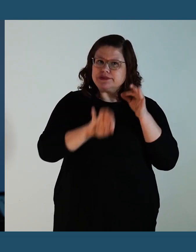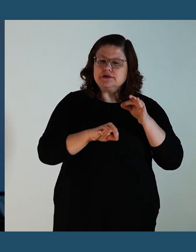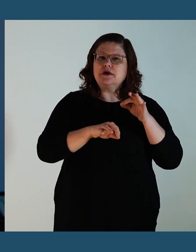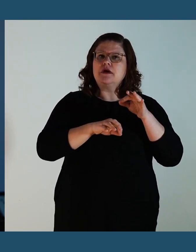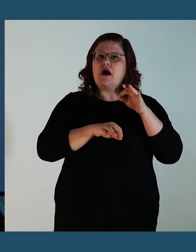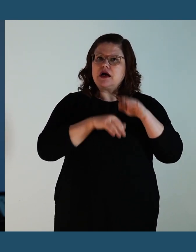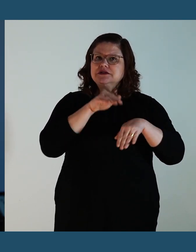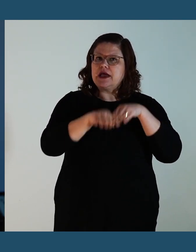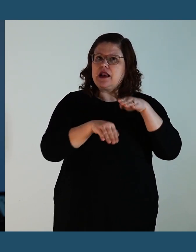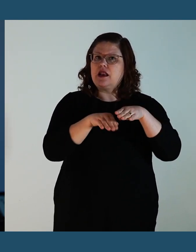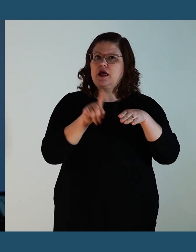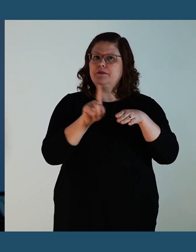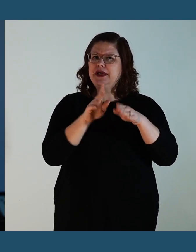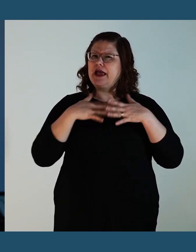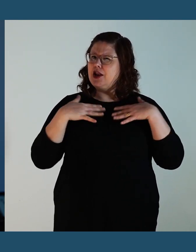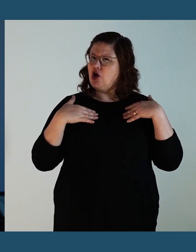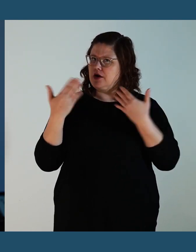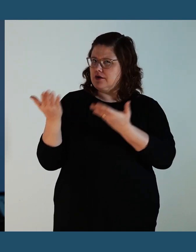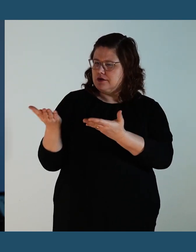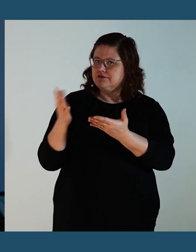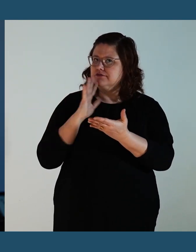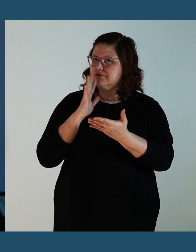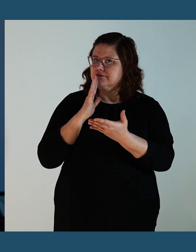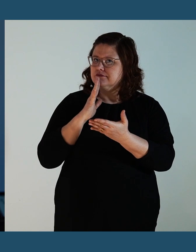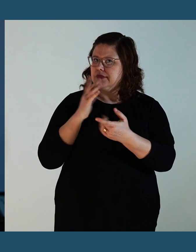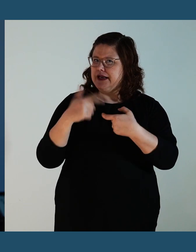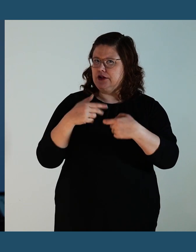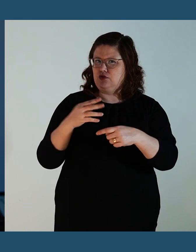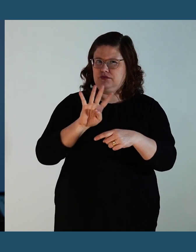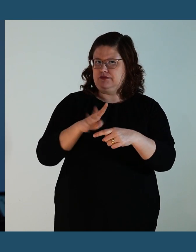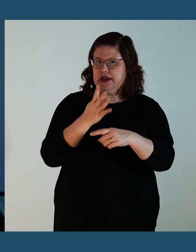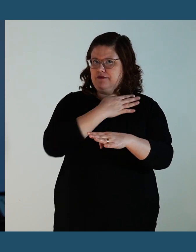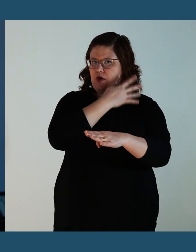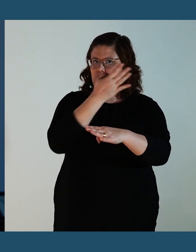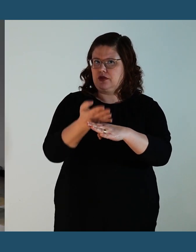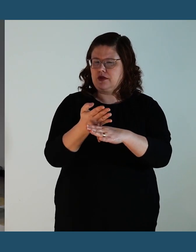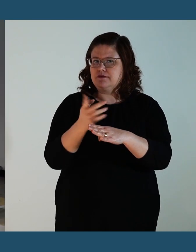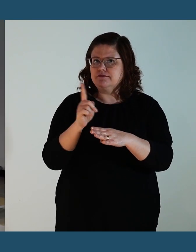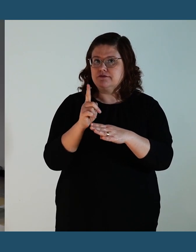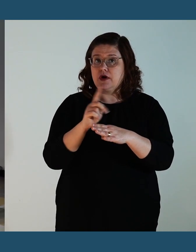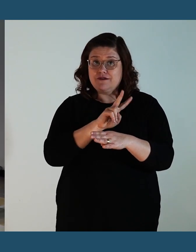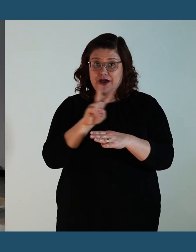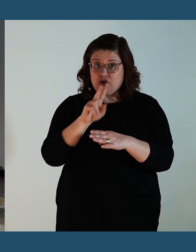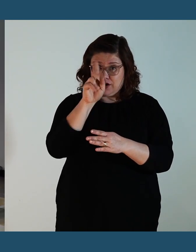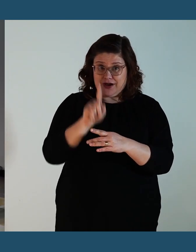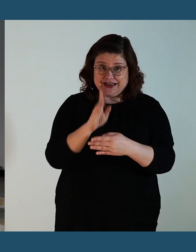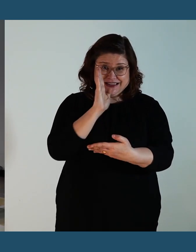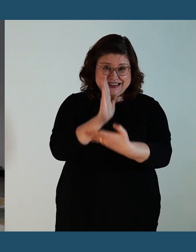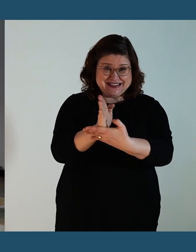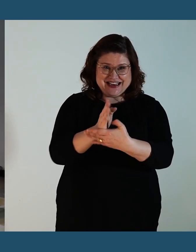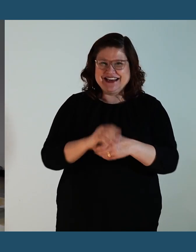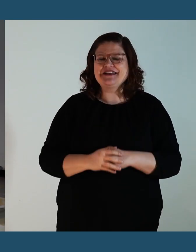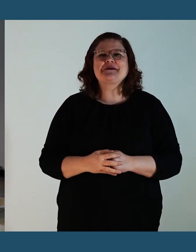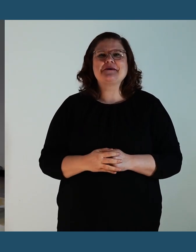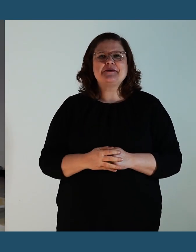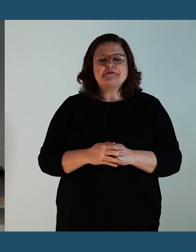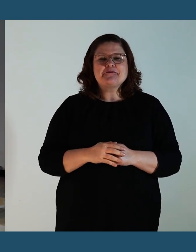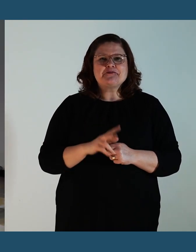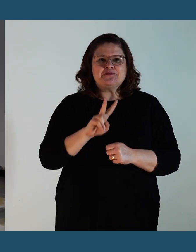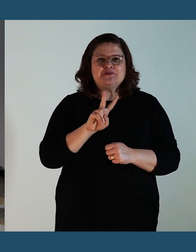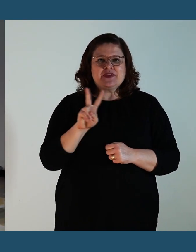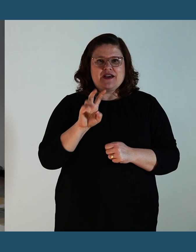hallituskauden taipaleelta? Kuka vaan voi aloittaa. Haluatko Veronika sieltä keskeltä?